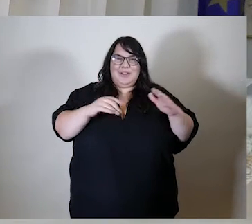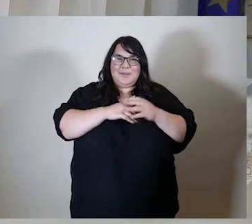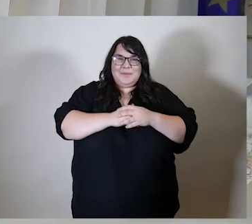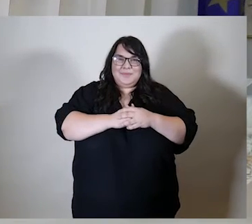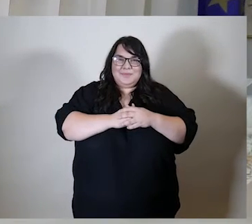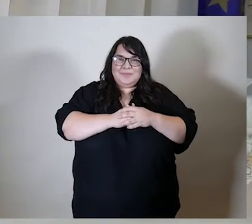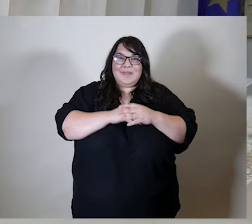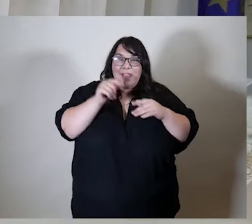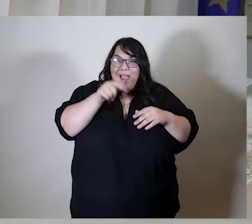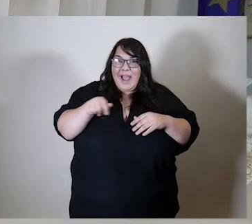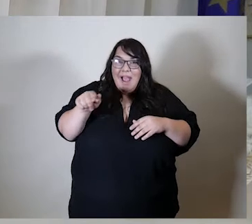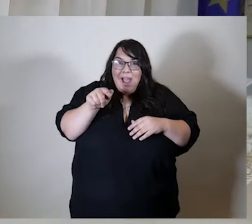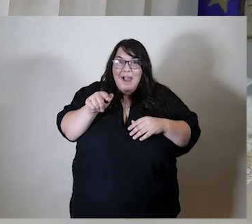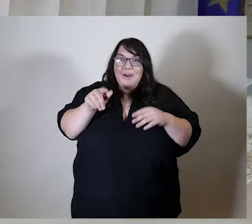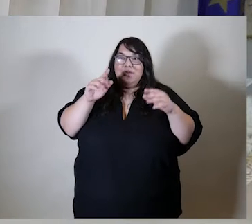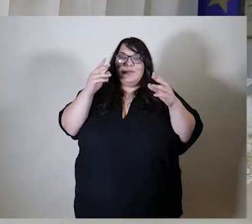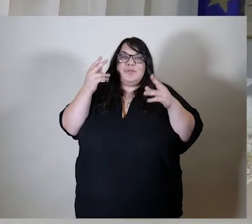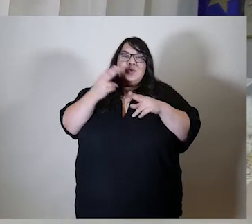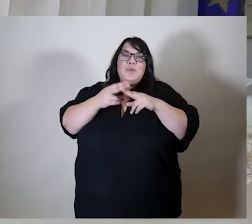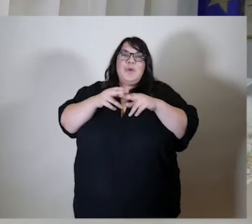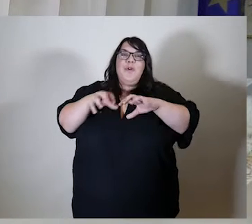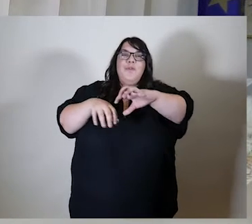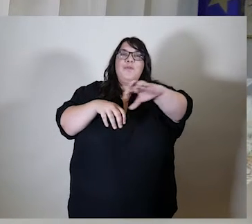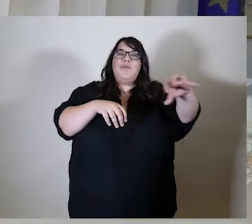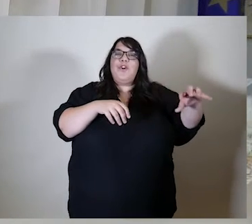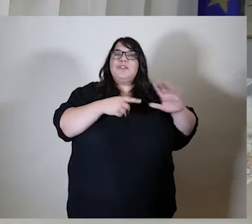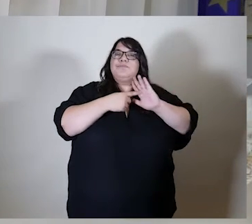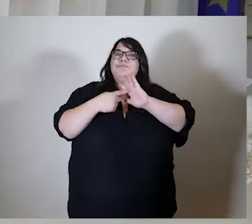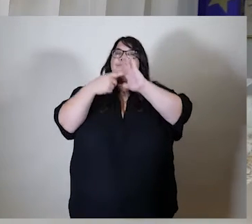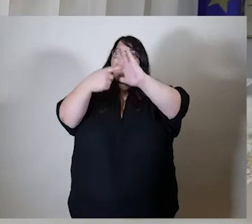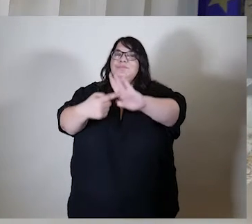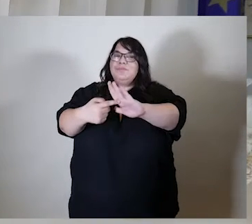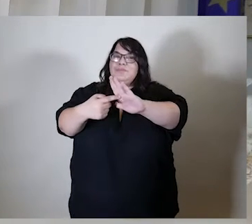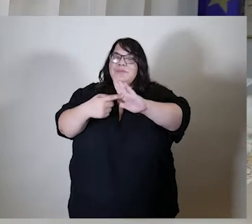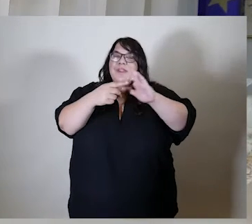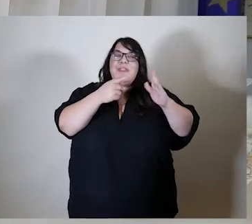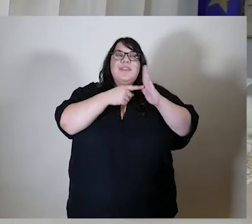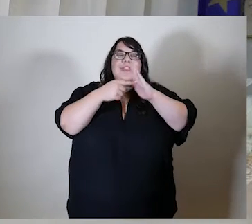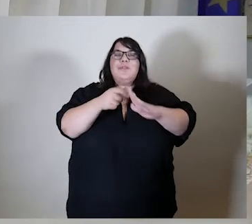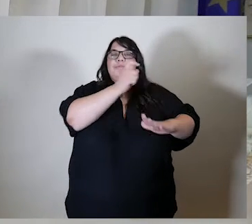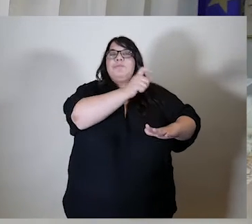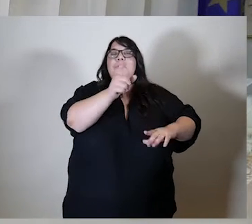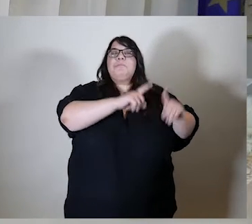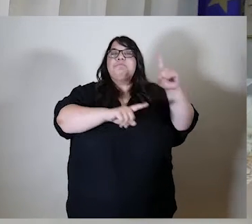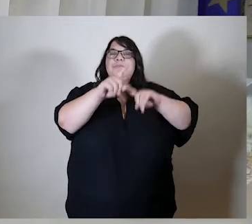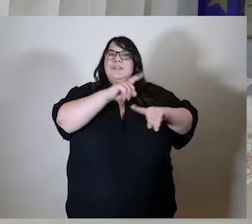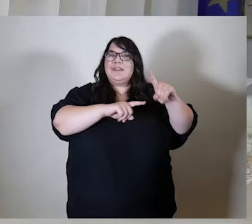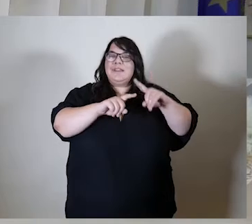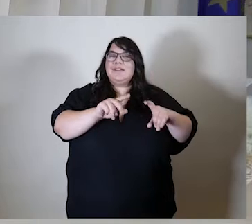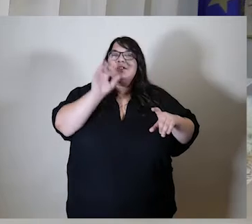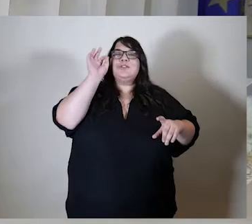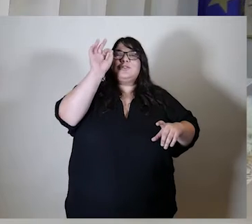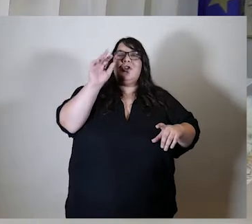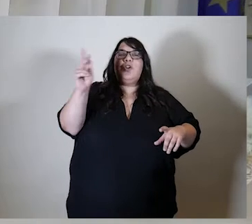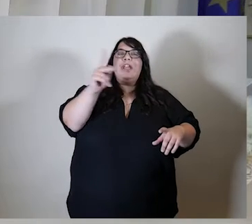Φροντίδας. Τέτοιες δράσεις αναδεικνύουν τις δεξιότητες των συμμετεχόντων, διαμορφώνουν την προσωπικότητά τους